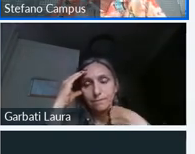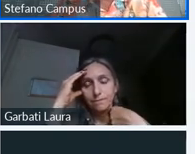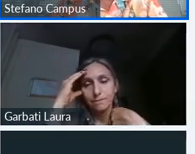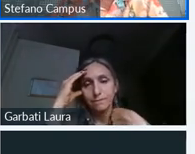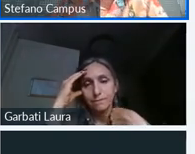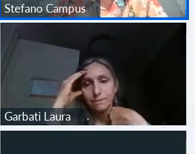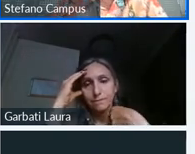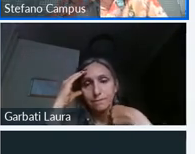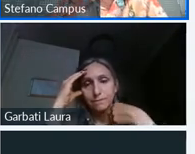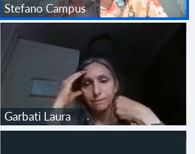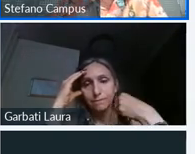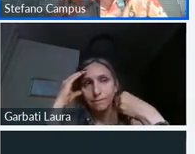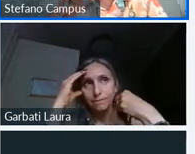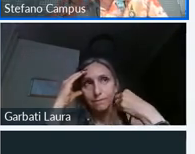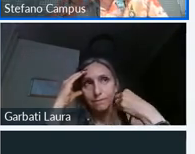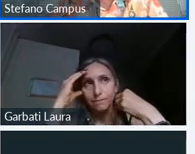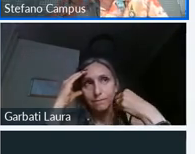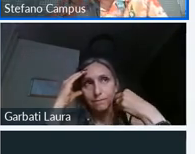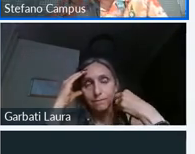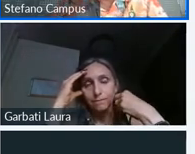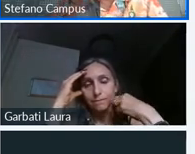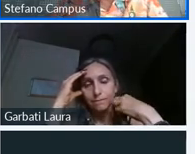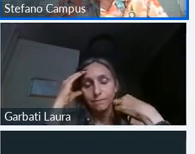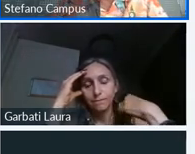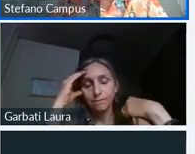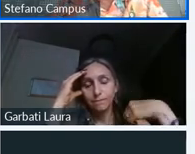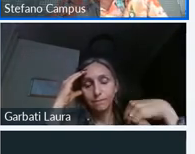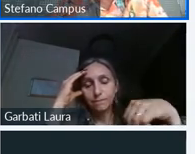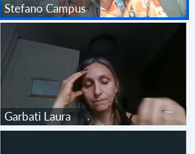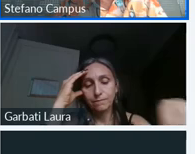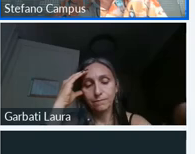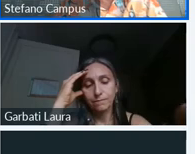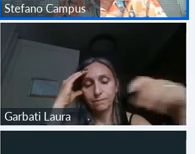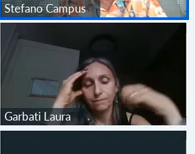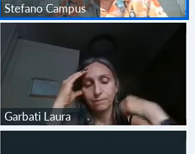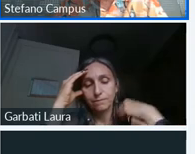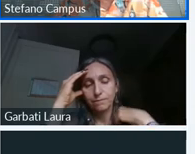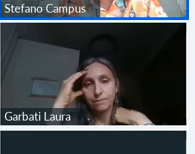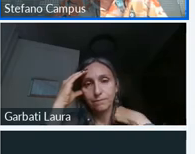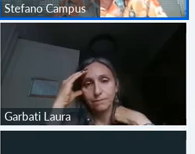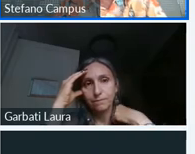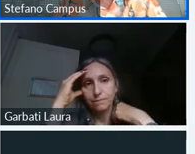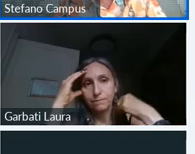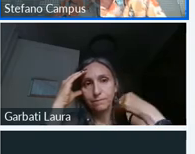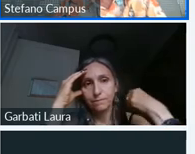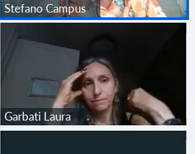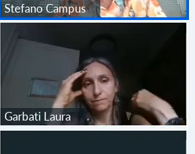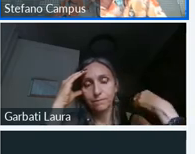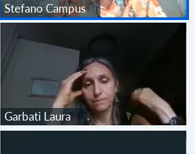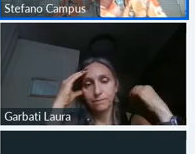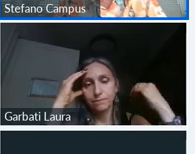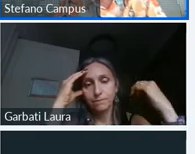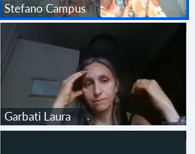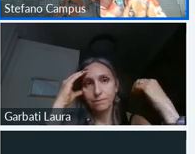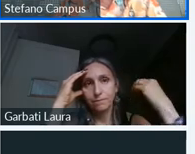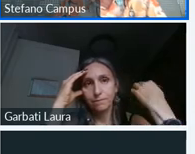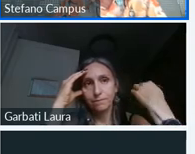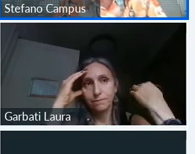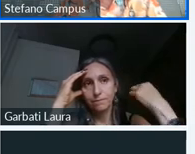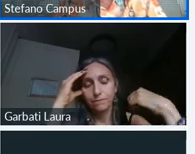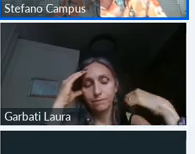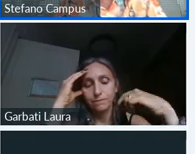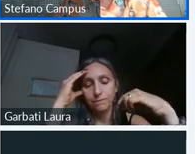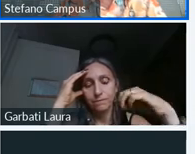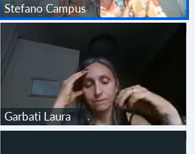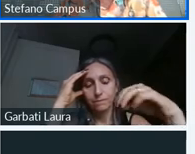medicine. Dentro il bugiardino ci sono tutte le condizioni per un uso ottimale